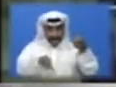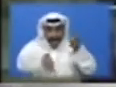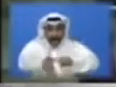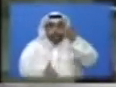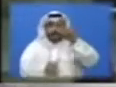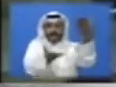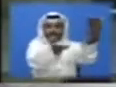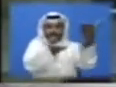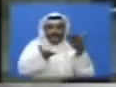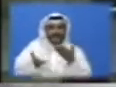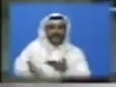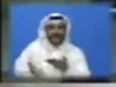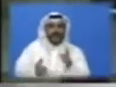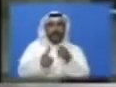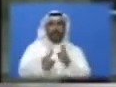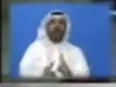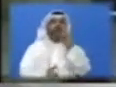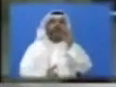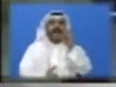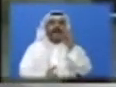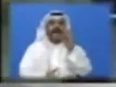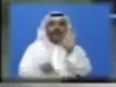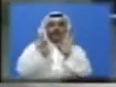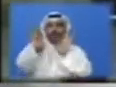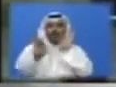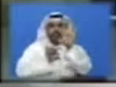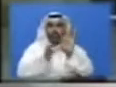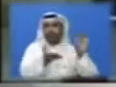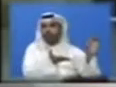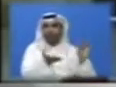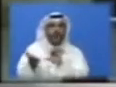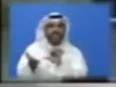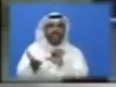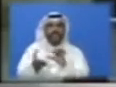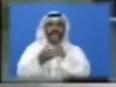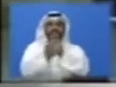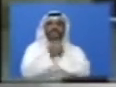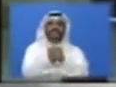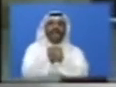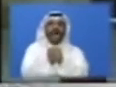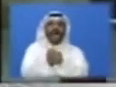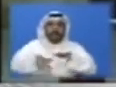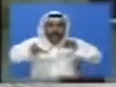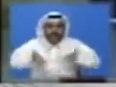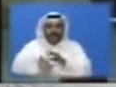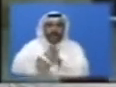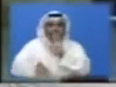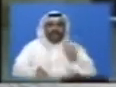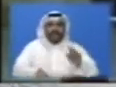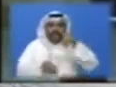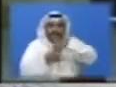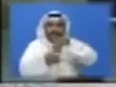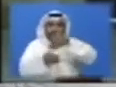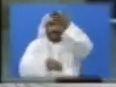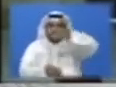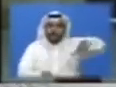الأولى لنوعية هذه الوفود التي هي تمثل وفد الصداقة البرلمانية بين الكويت والدول